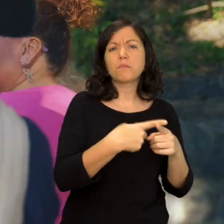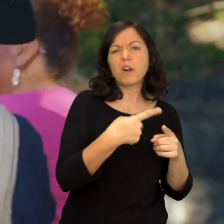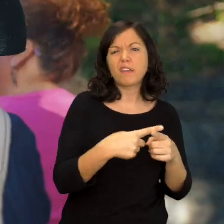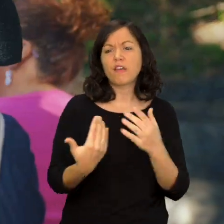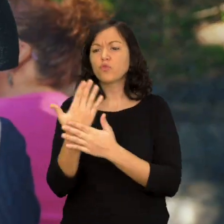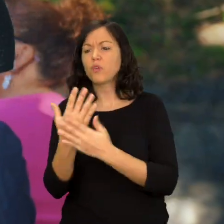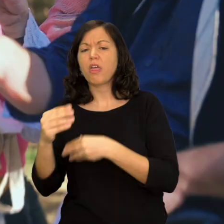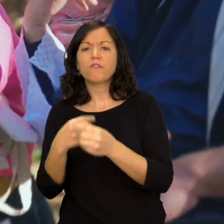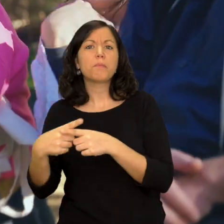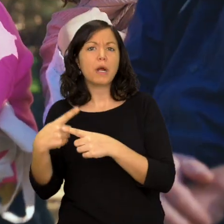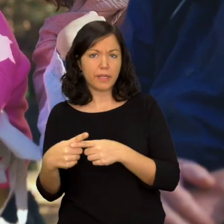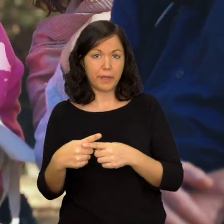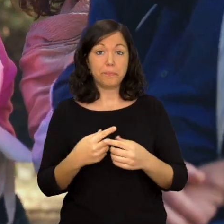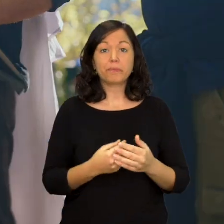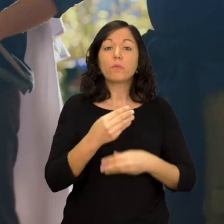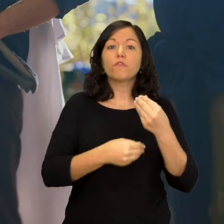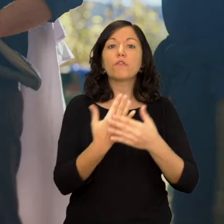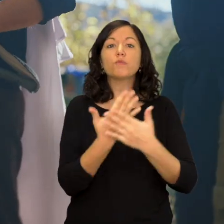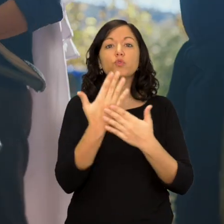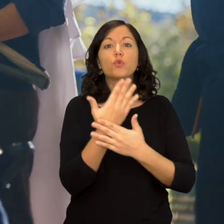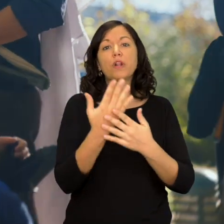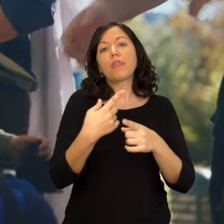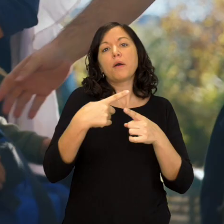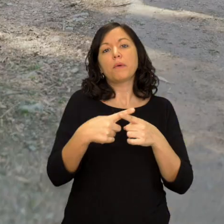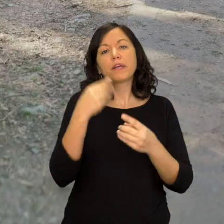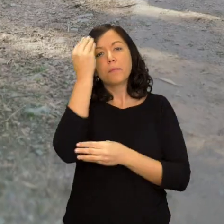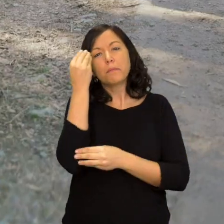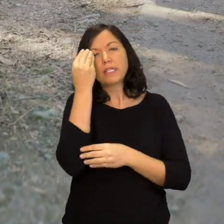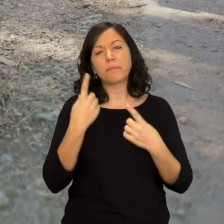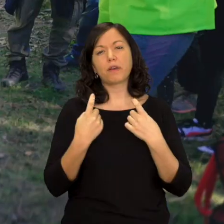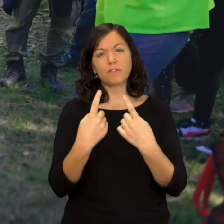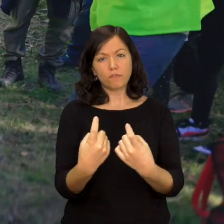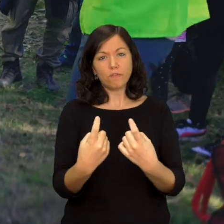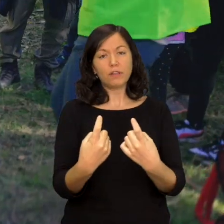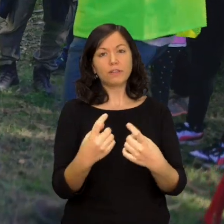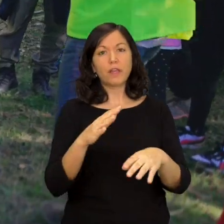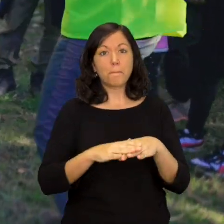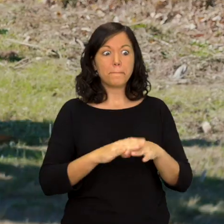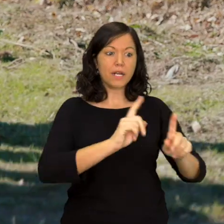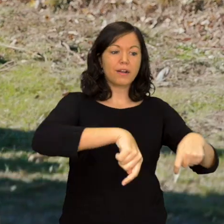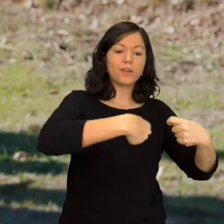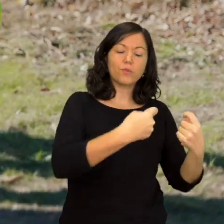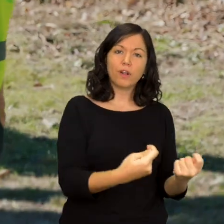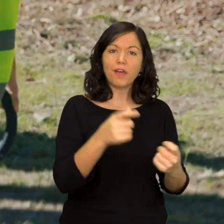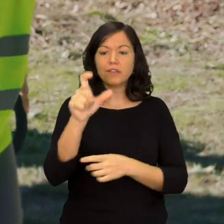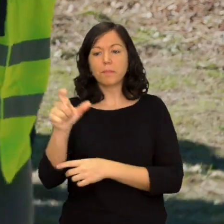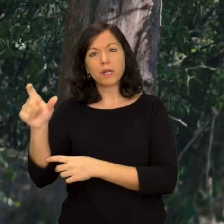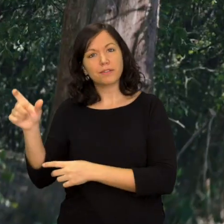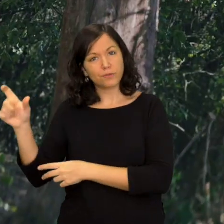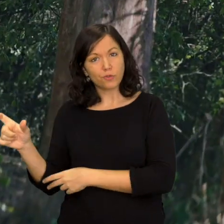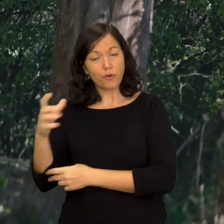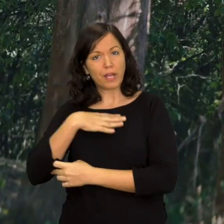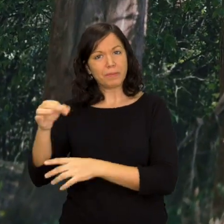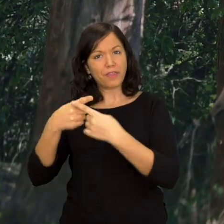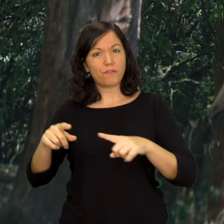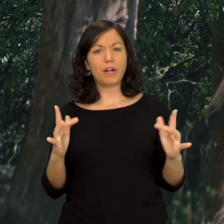què fem una jornada? Fem una jornada perquè creiem que encara ens queda molt per fer per apropar la natura a la gent que té